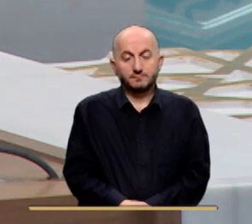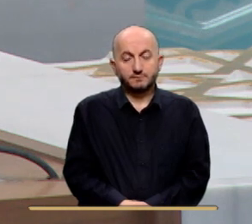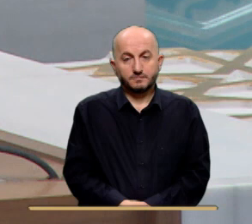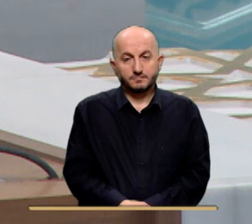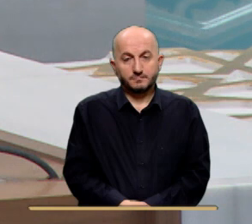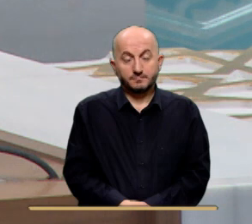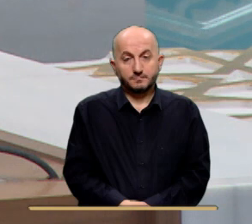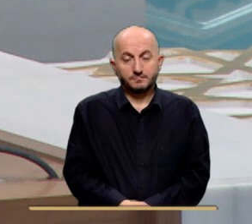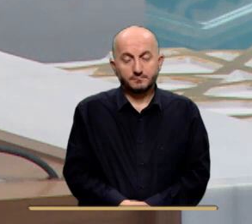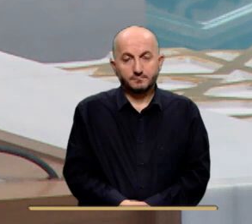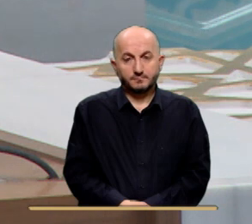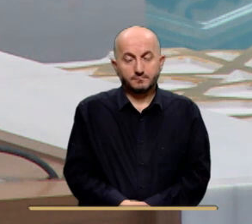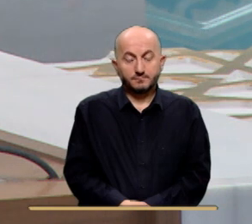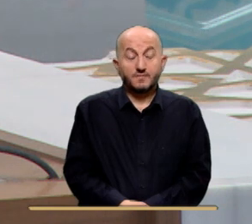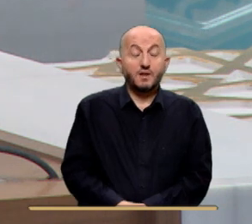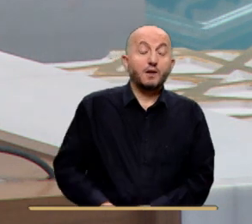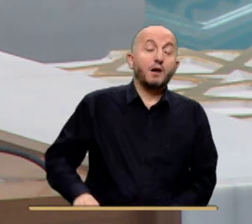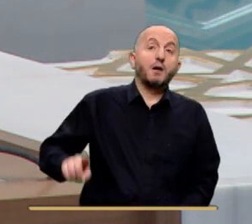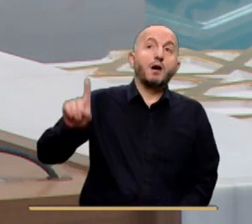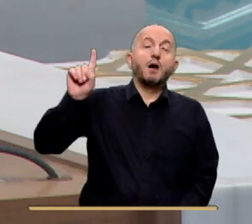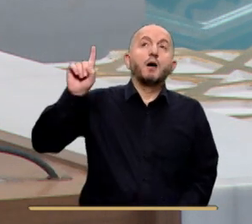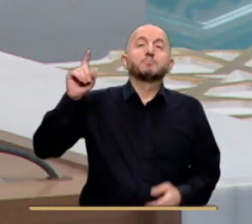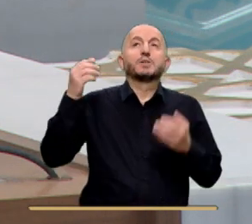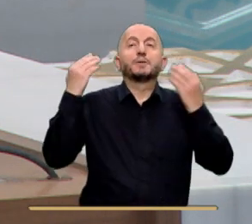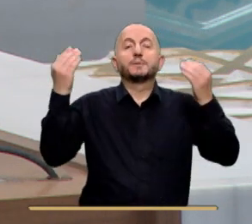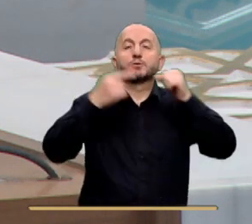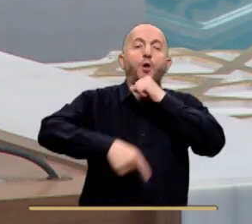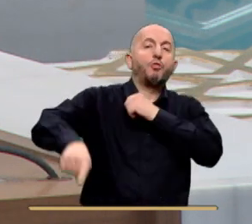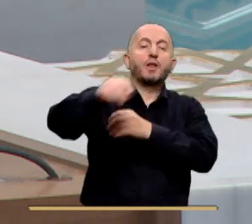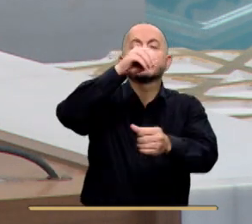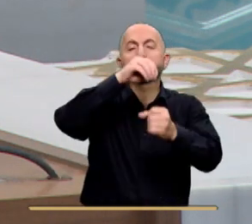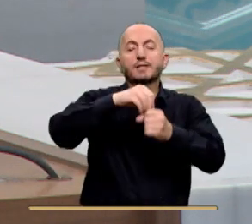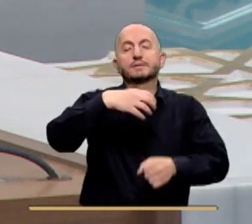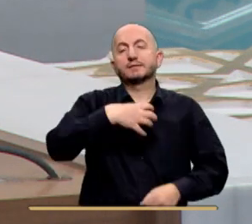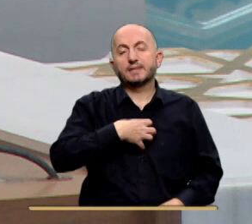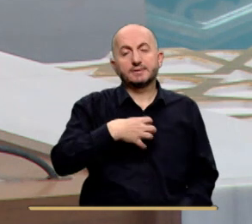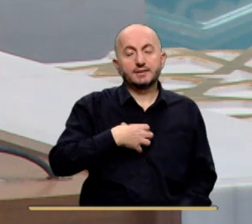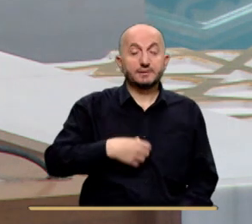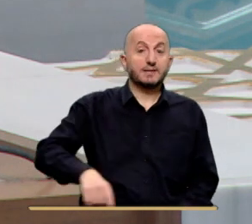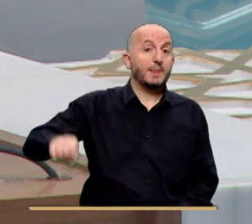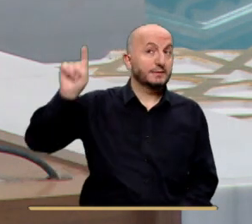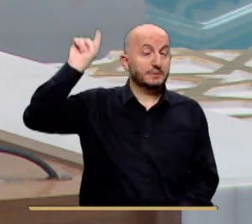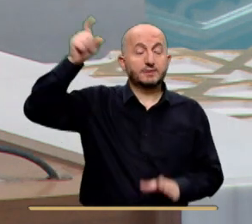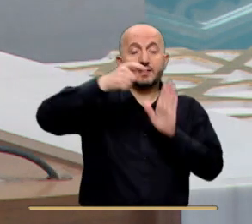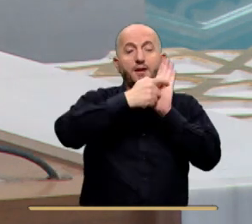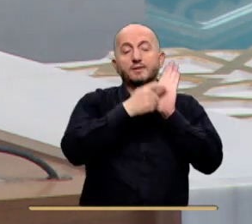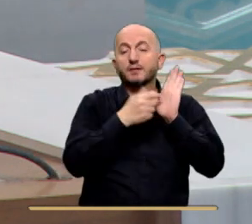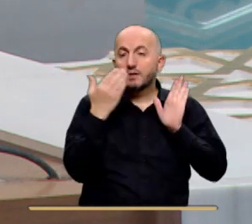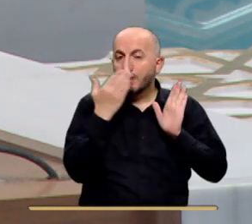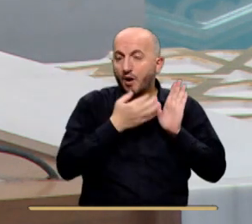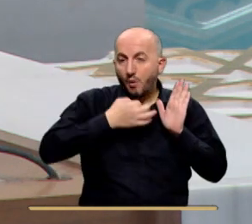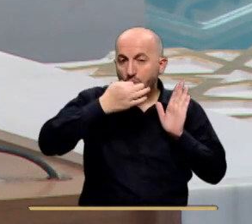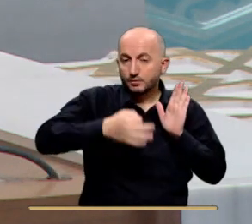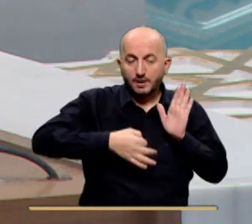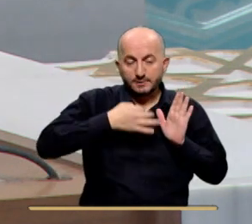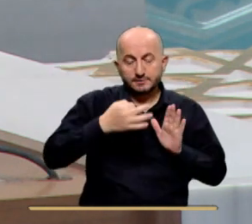azizul hakim. Rabbimiz, onların arasından kendilerine senin ayetlerini okuyan, ha